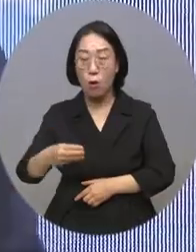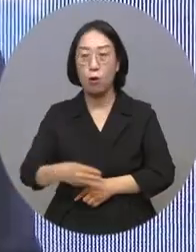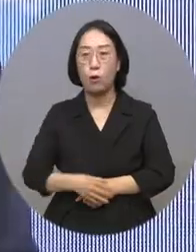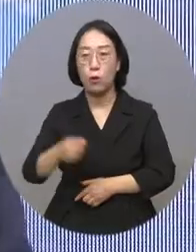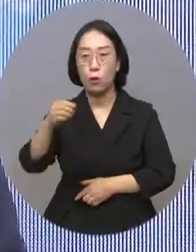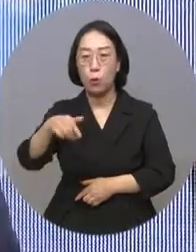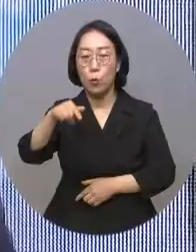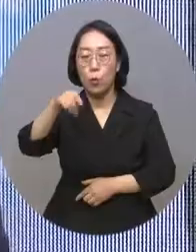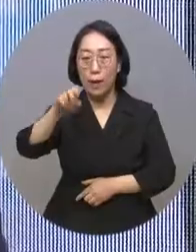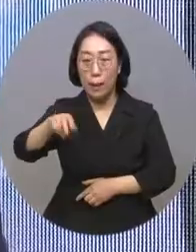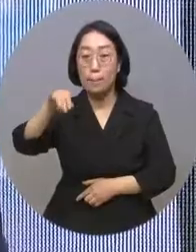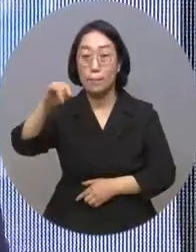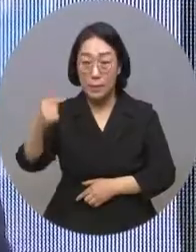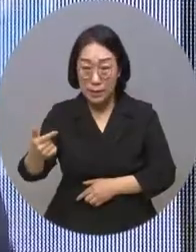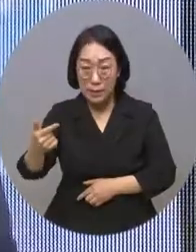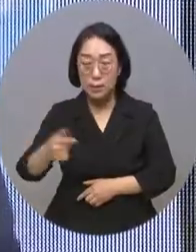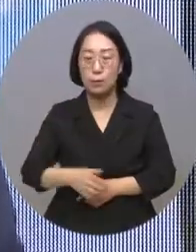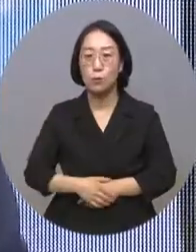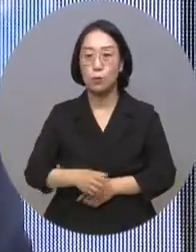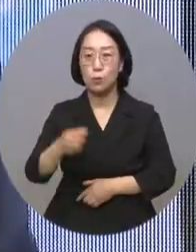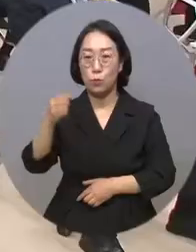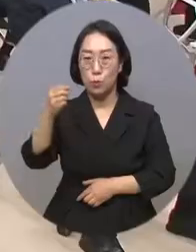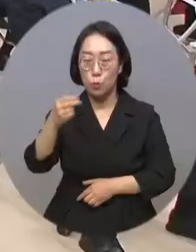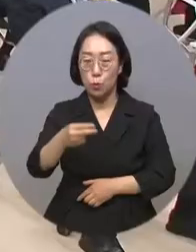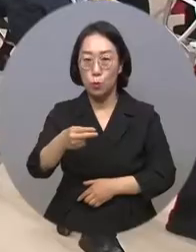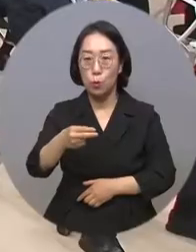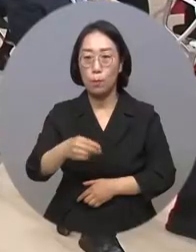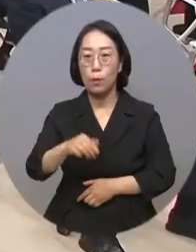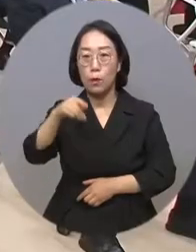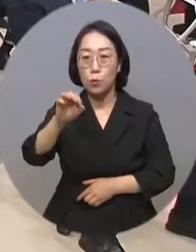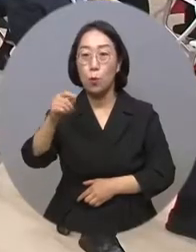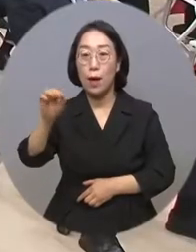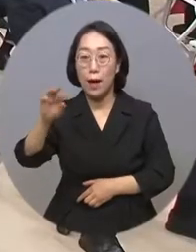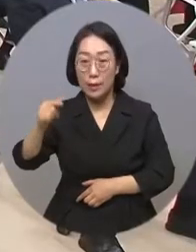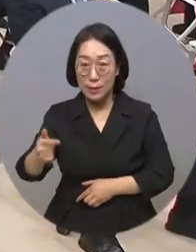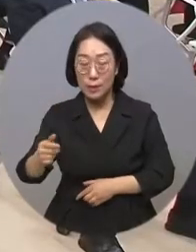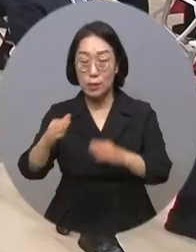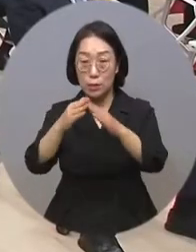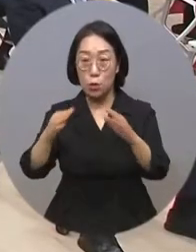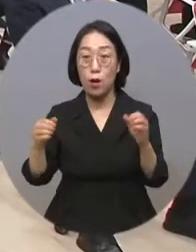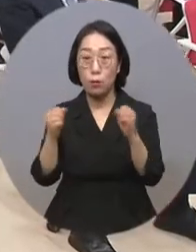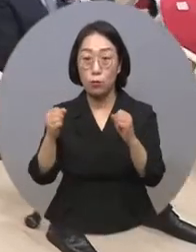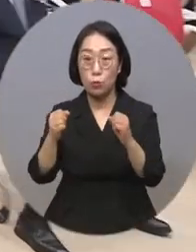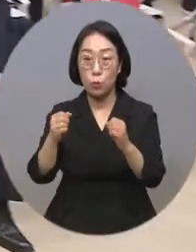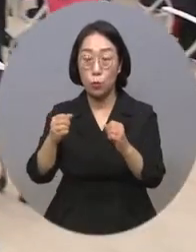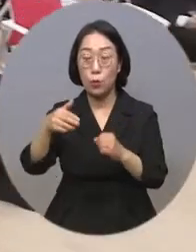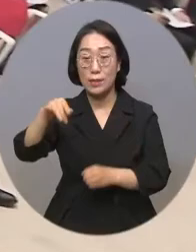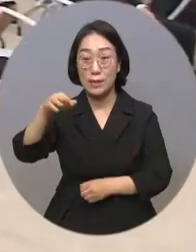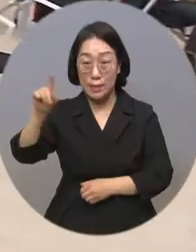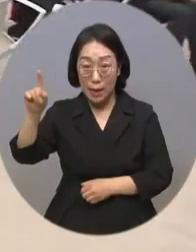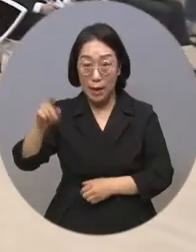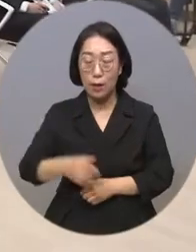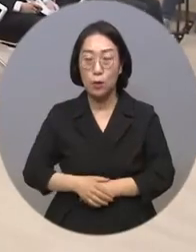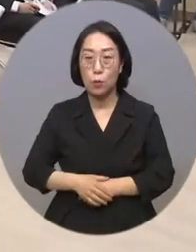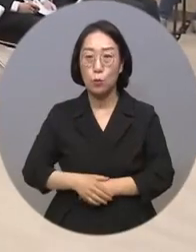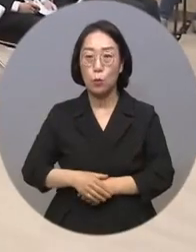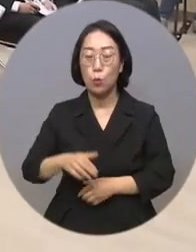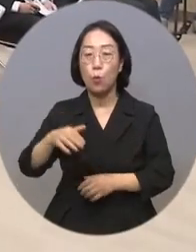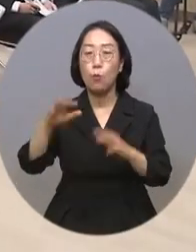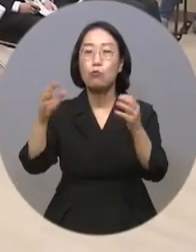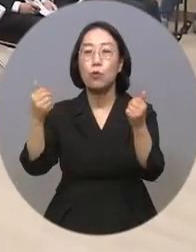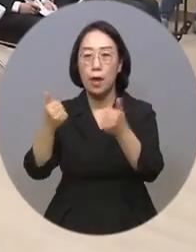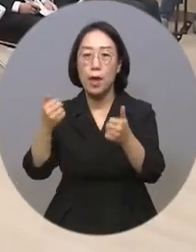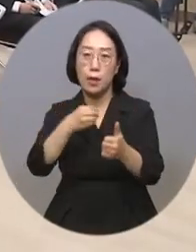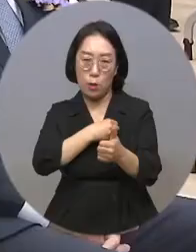국가보훈처장과 감신 한국보훈복지의료공단 이사장, 송하진 전라북도지사, 정운천 이원택 국회의원,